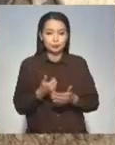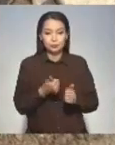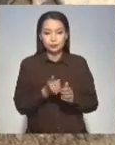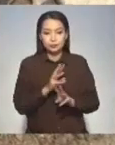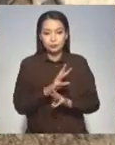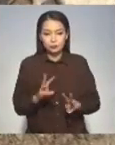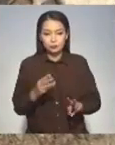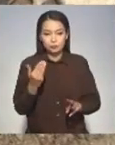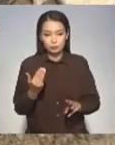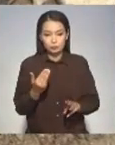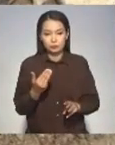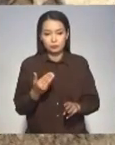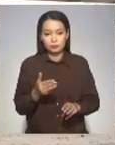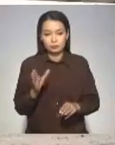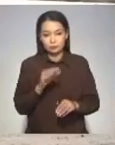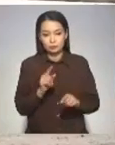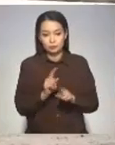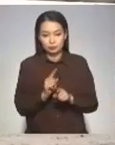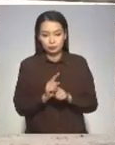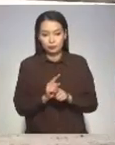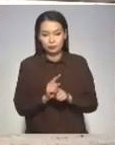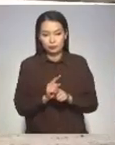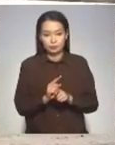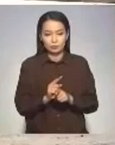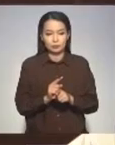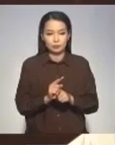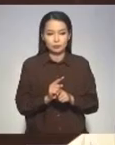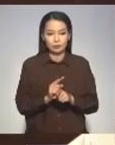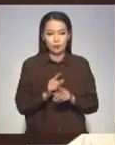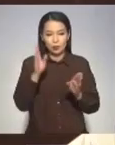города и села днями и ночами напролет сидят без живительной влаги.